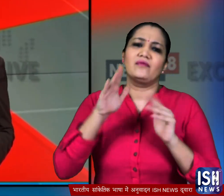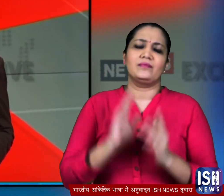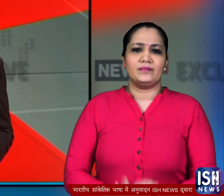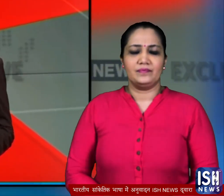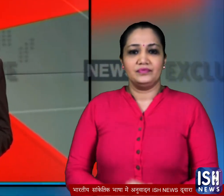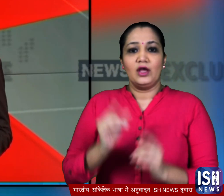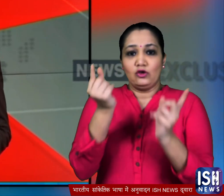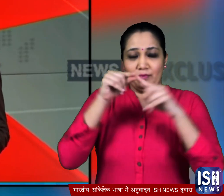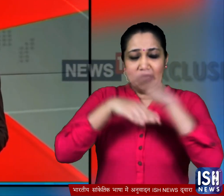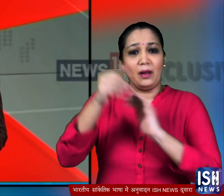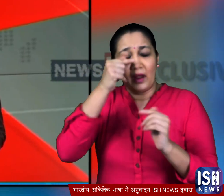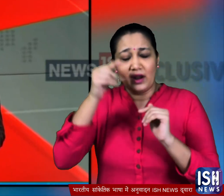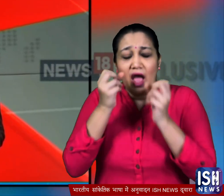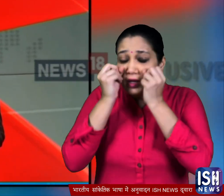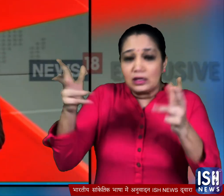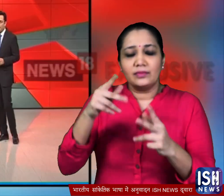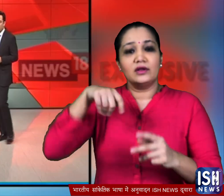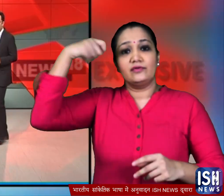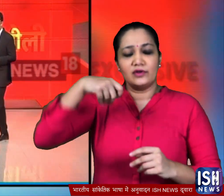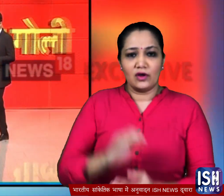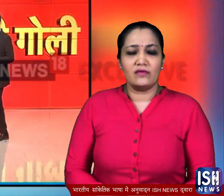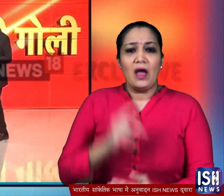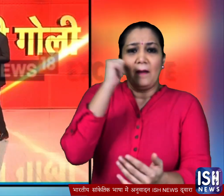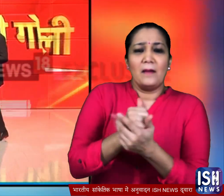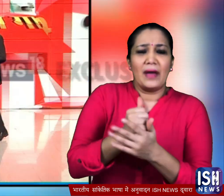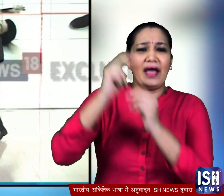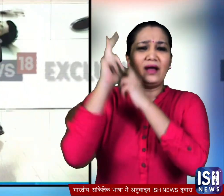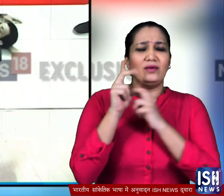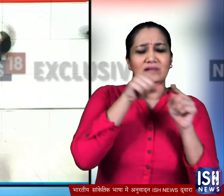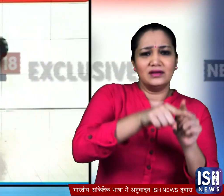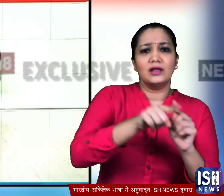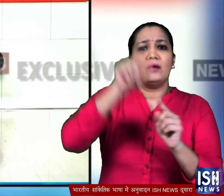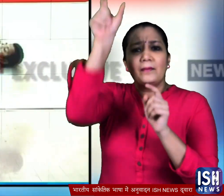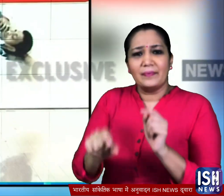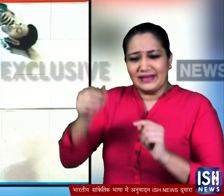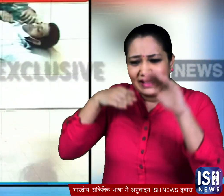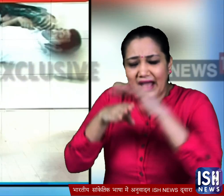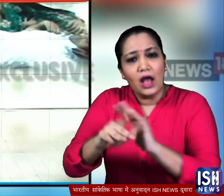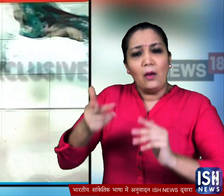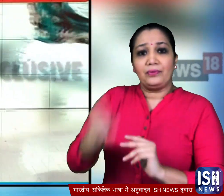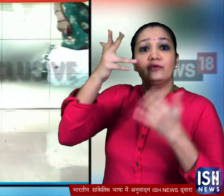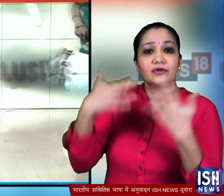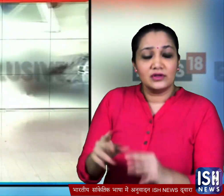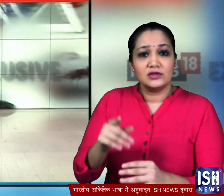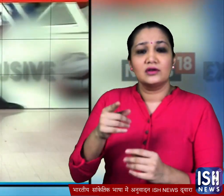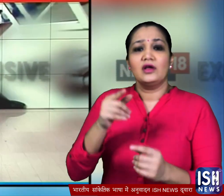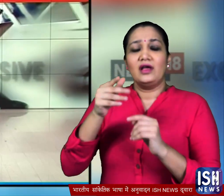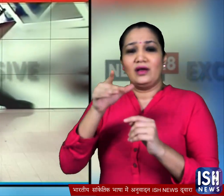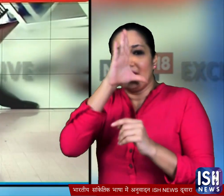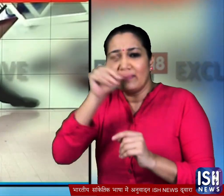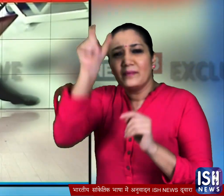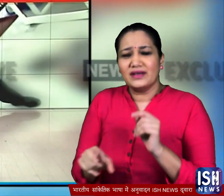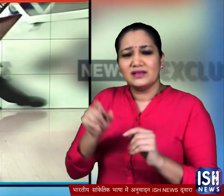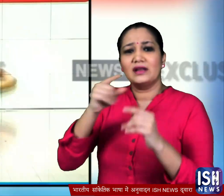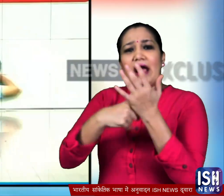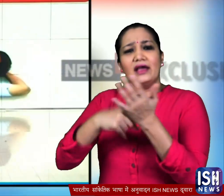के बरेली में एक झकझोर देने वाली घटना हुई जब एक बैंक के गार्ड ने बैंक में ग्राहक को गोली मार दी। रेलवे कर्मचारी राकेश किसी काम से